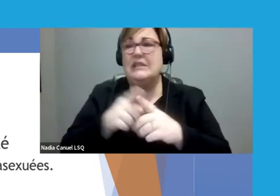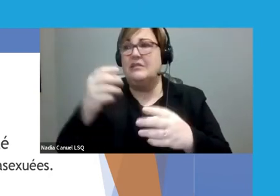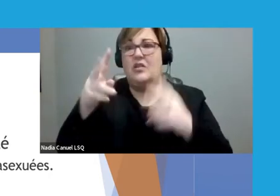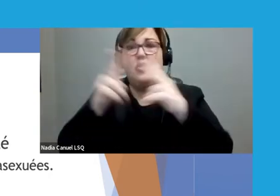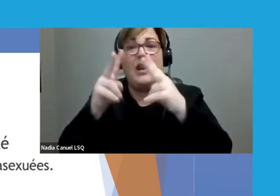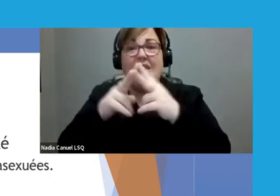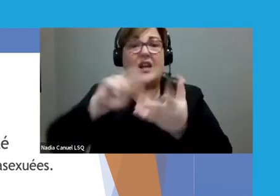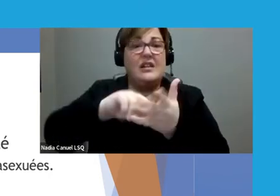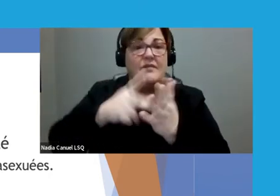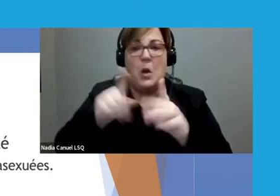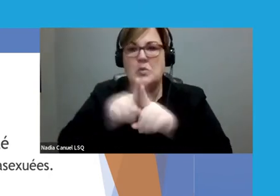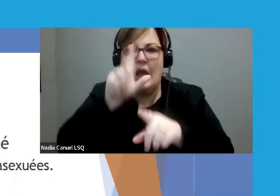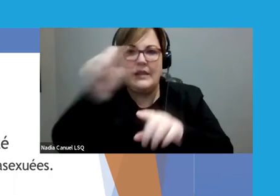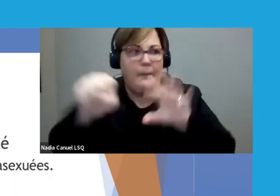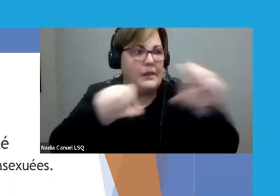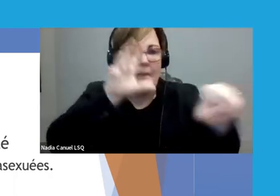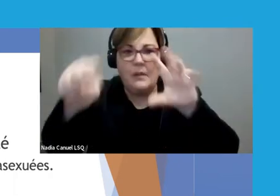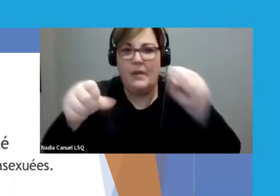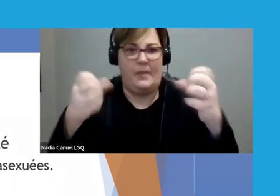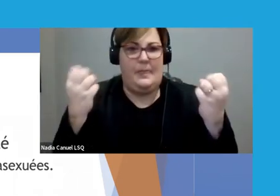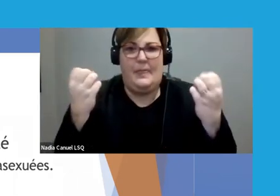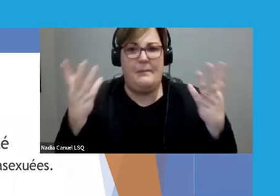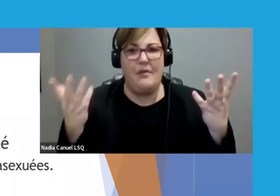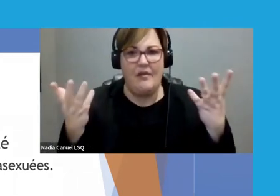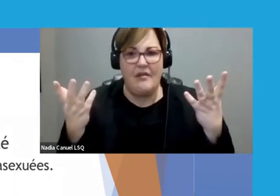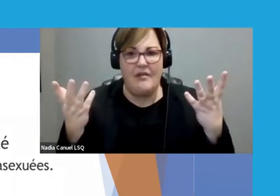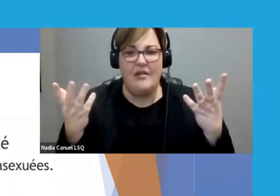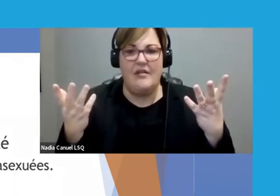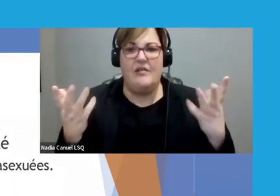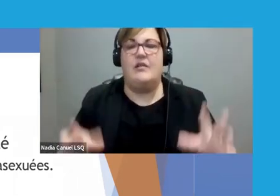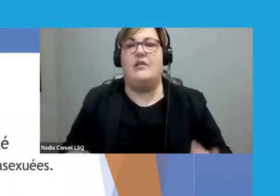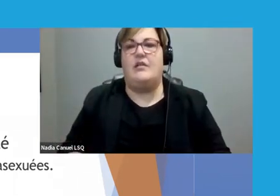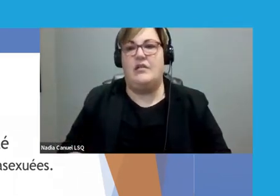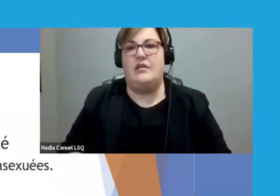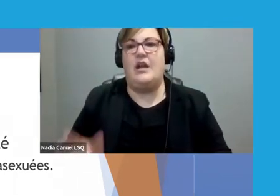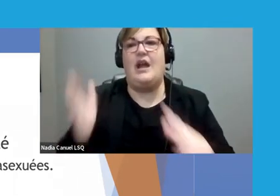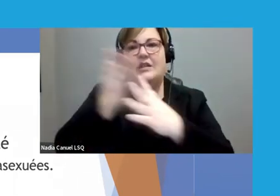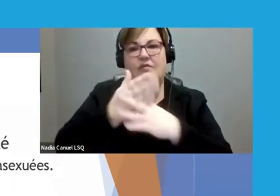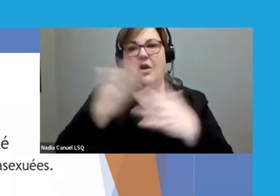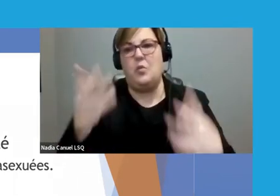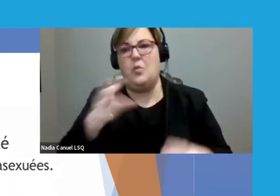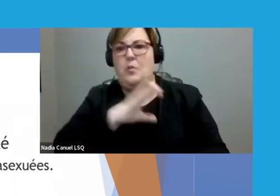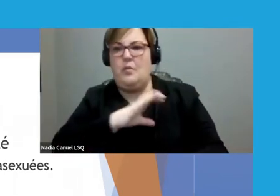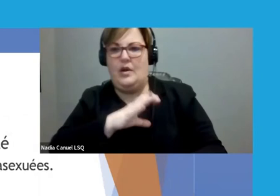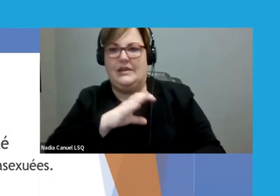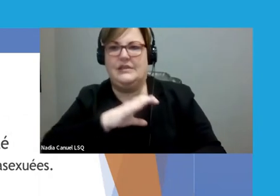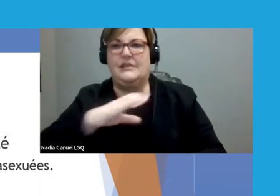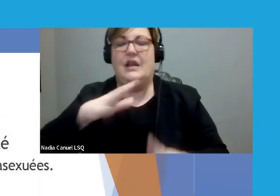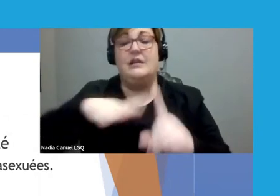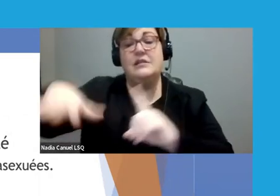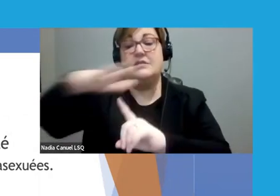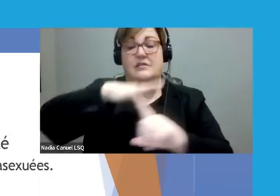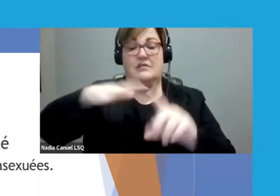et de détection de violences sexuelles particulières vécues par les femmes en situation de